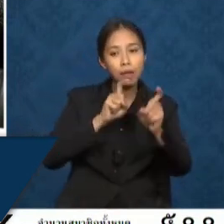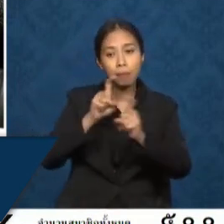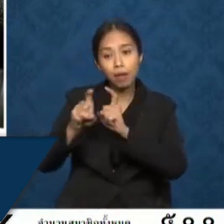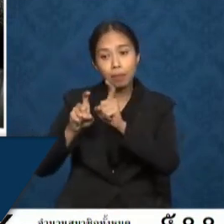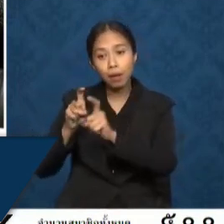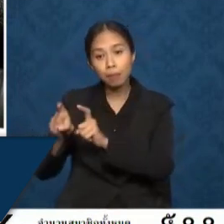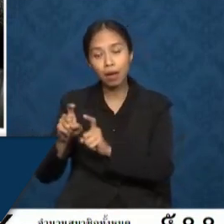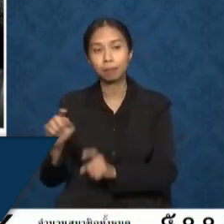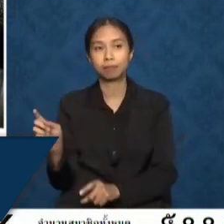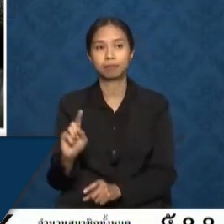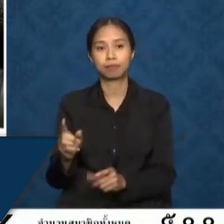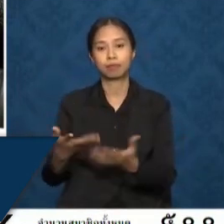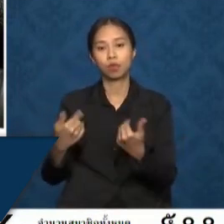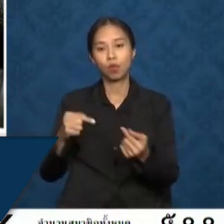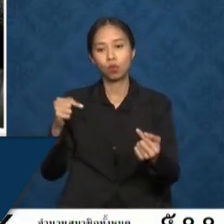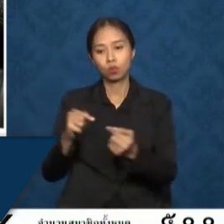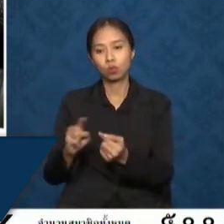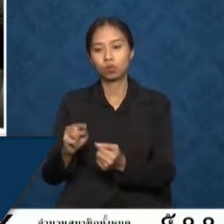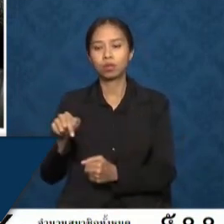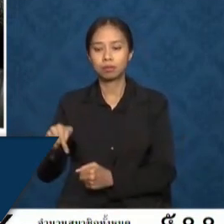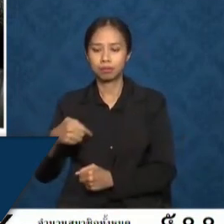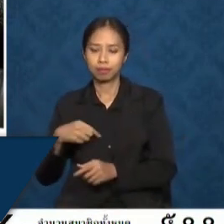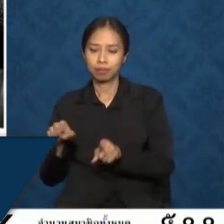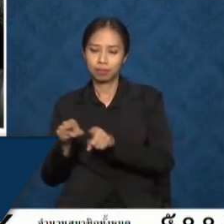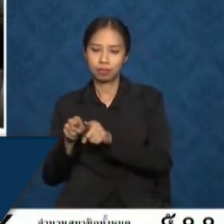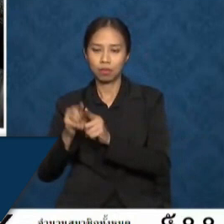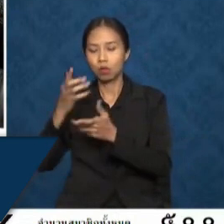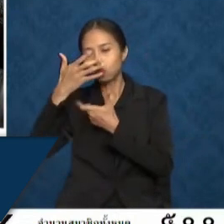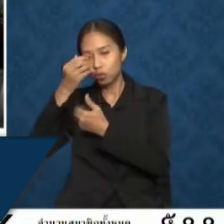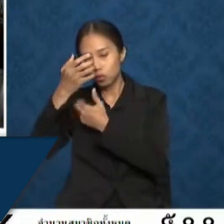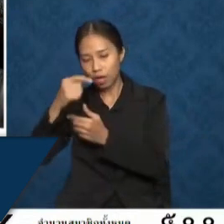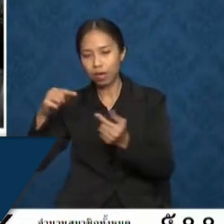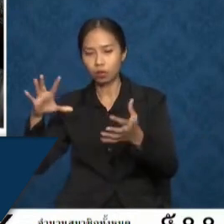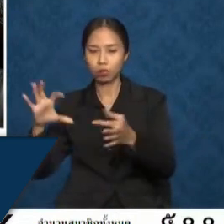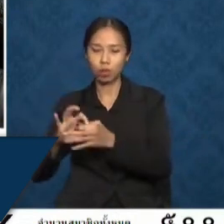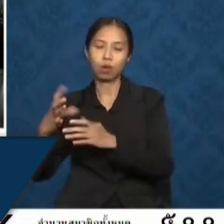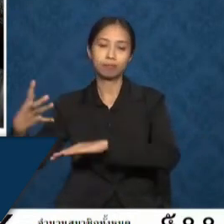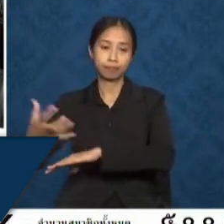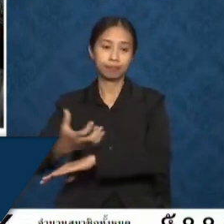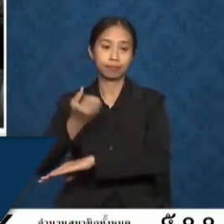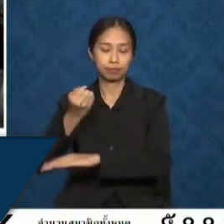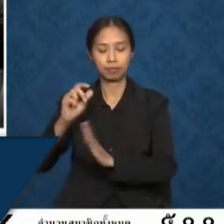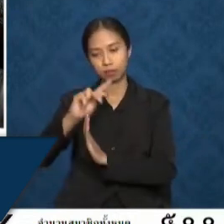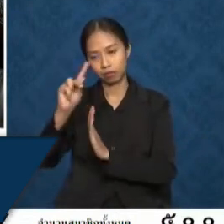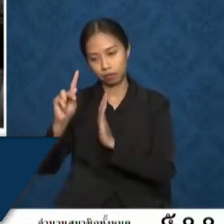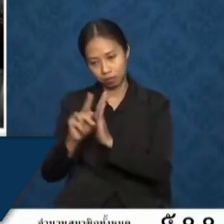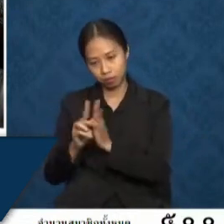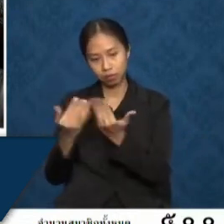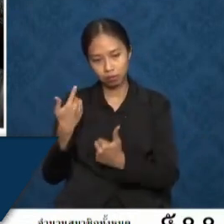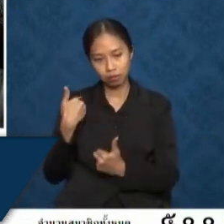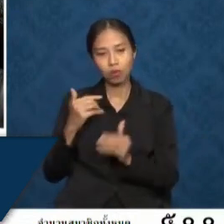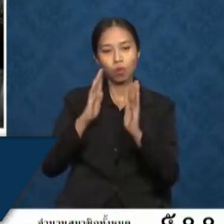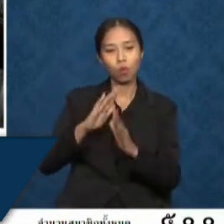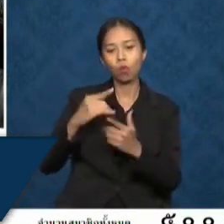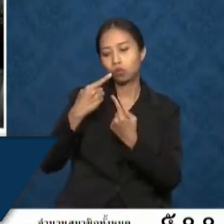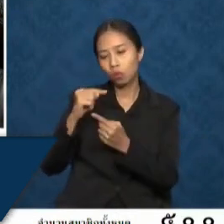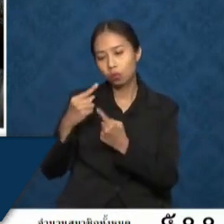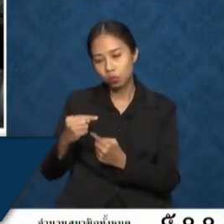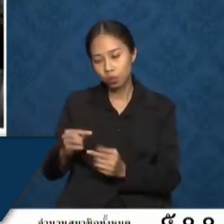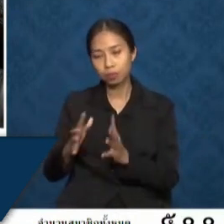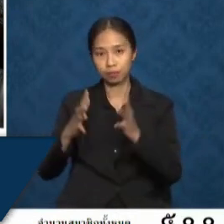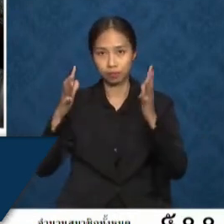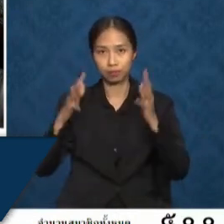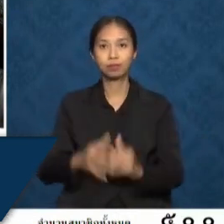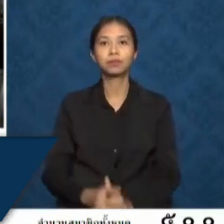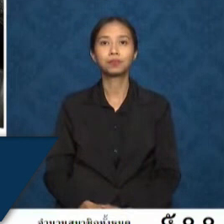ทเรียบง่ายนทสอดค้องกับความคิดเห็นของเจอตัวทสนใจในบิบ fuckinการทบทกฎหมายมีผู้ให้ควสใจแลมารวมกจกรมจำนวล